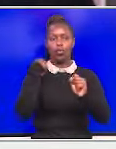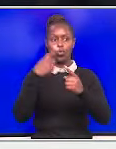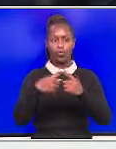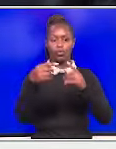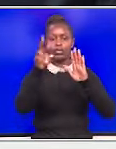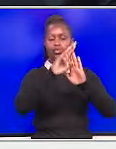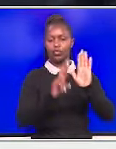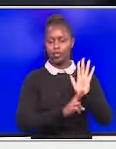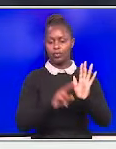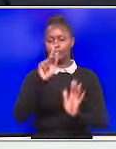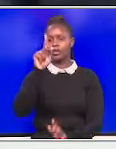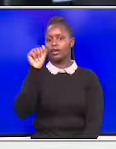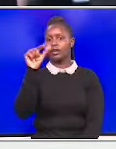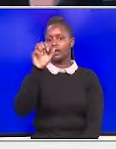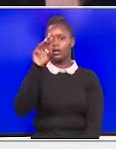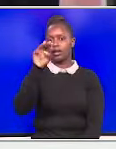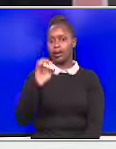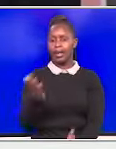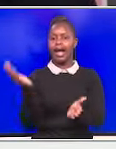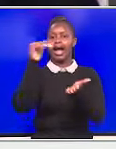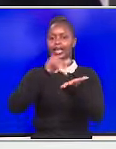Paul Kagame kuwania muhula wa tatu mwaka 2017, pamoja na kufupisha mihula ya urais